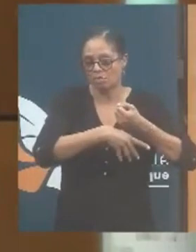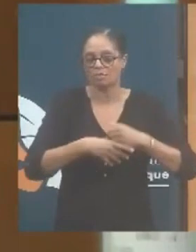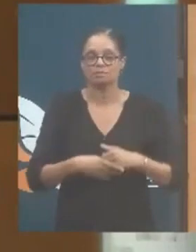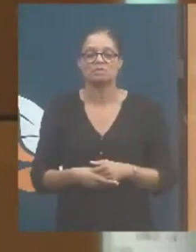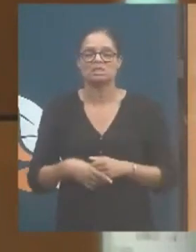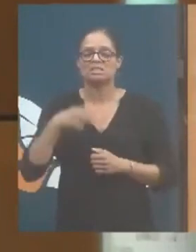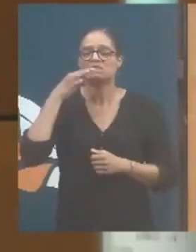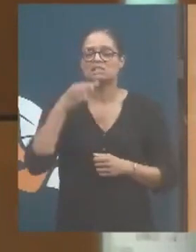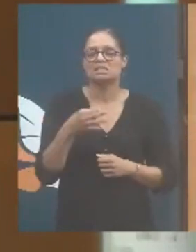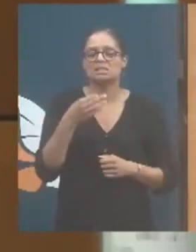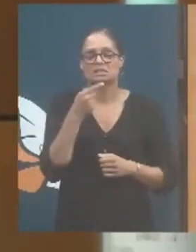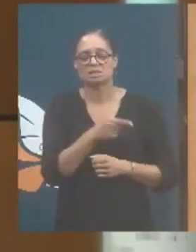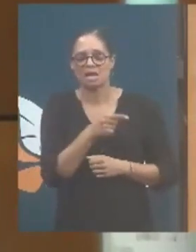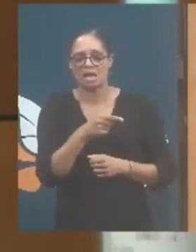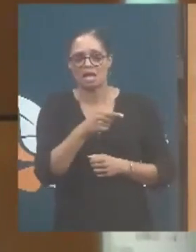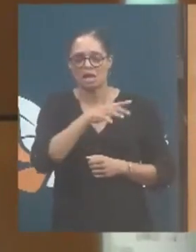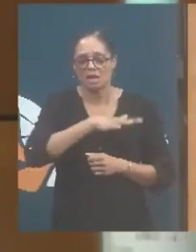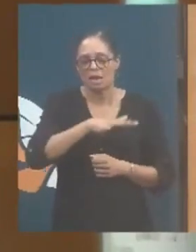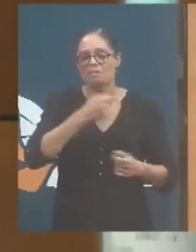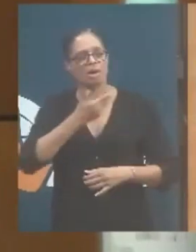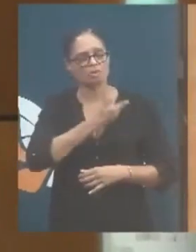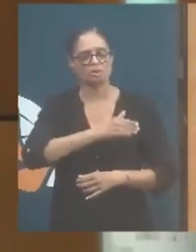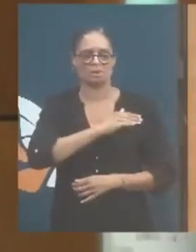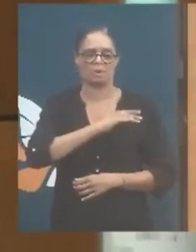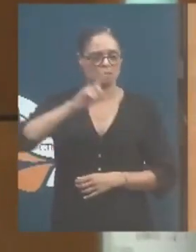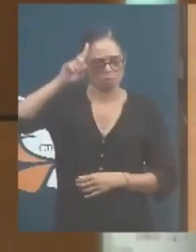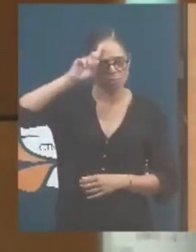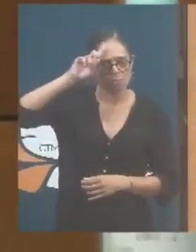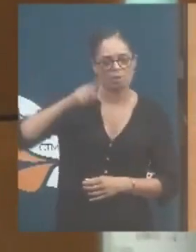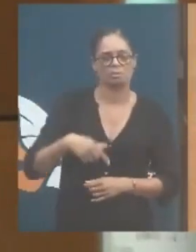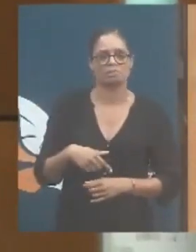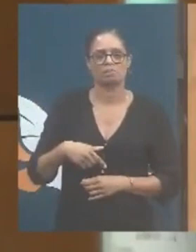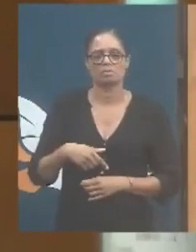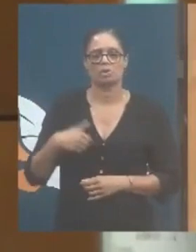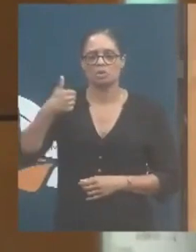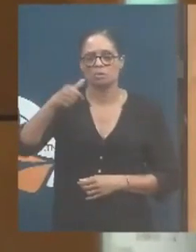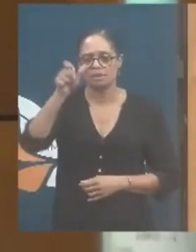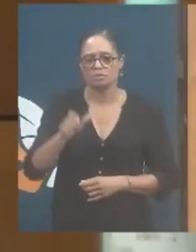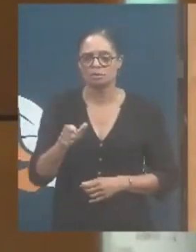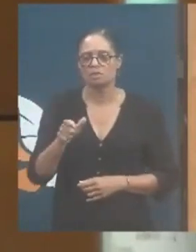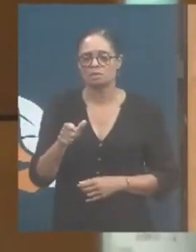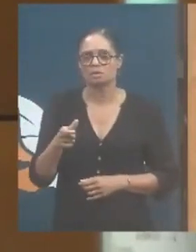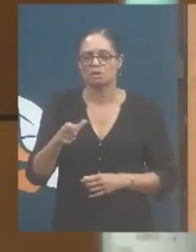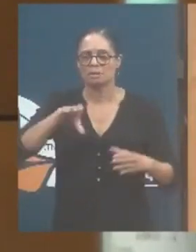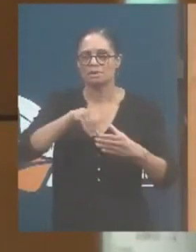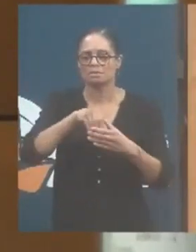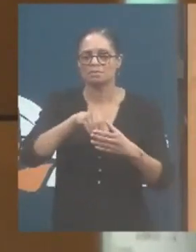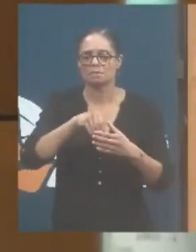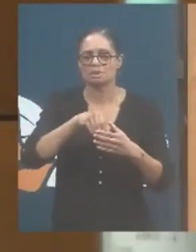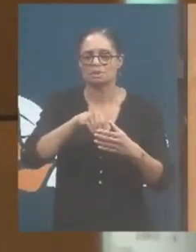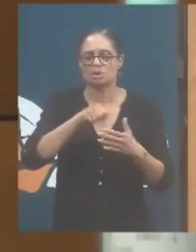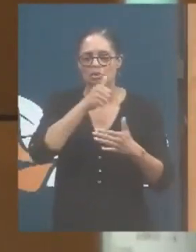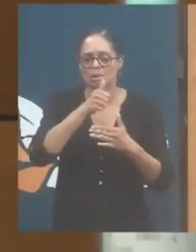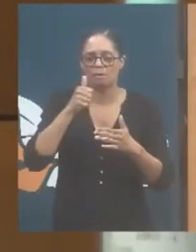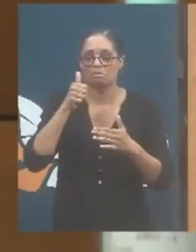que cela était favorable à la France. Donc on découpe le morceau. L'un des nôtres était à participer à cette